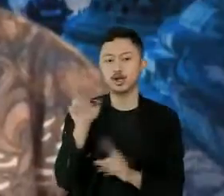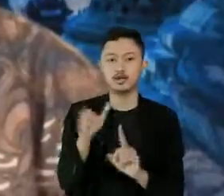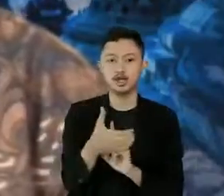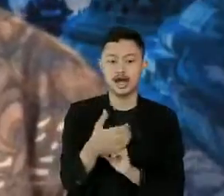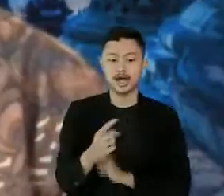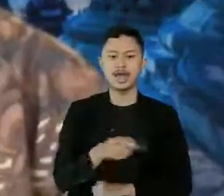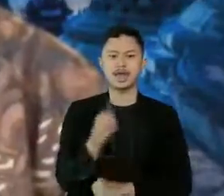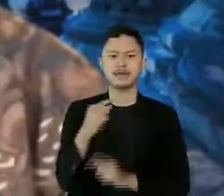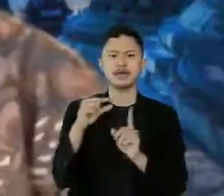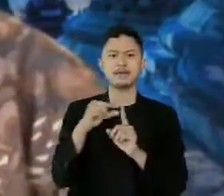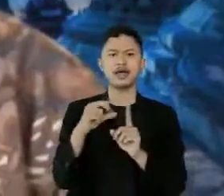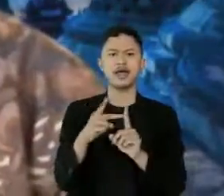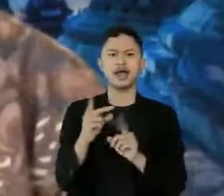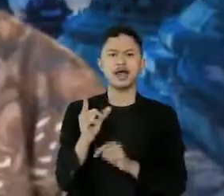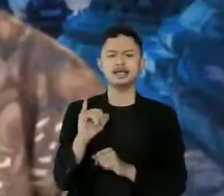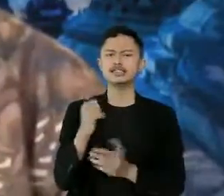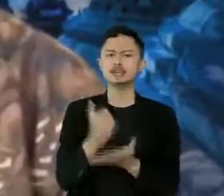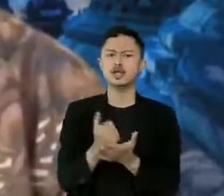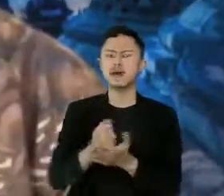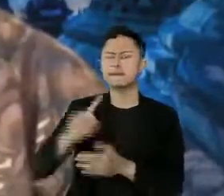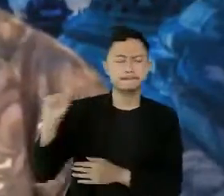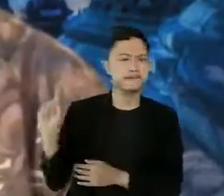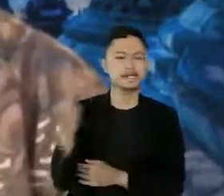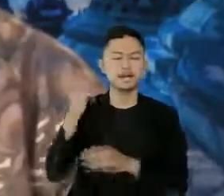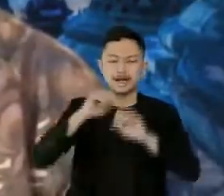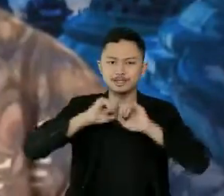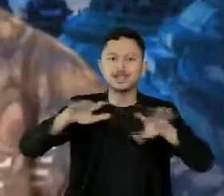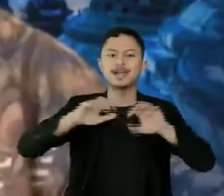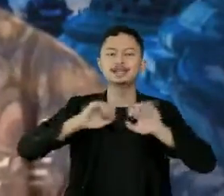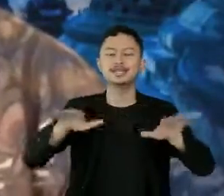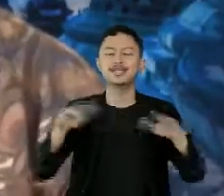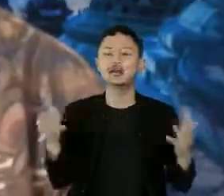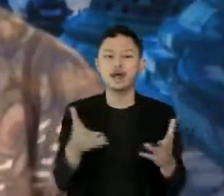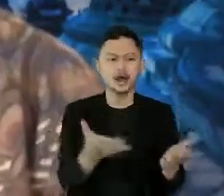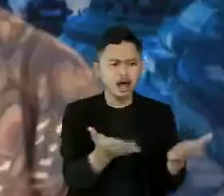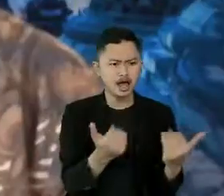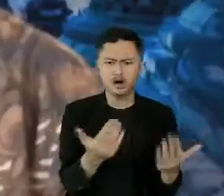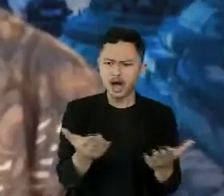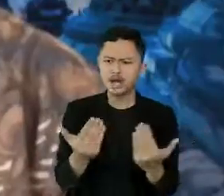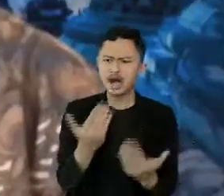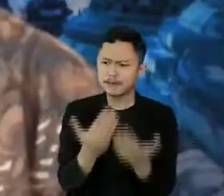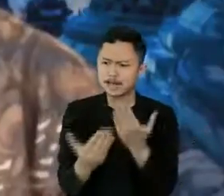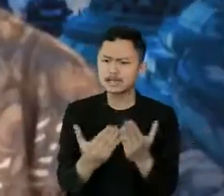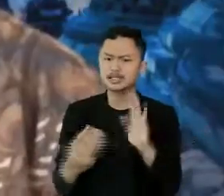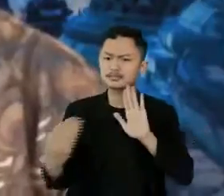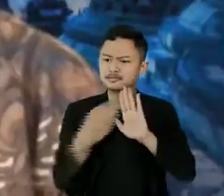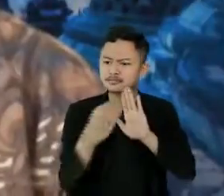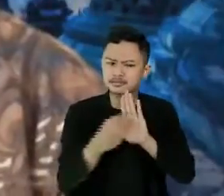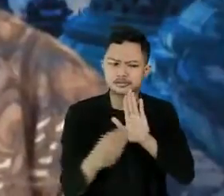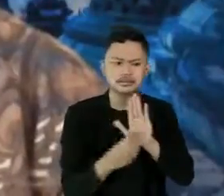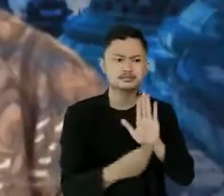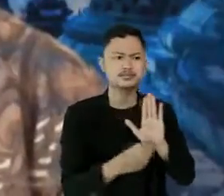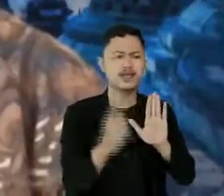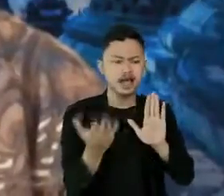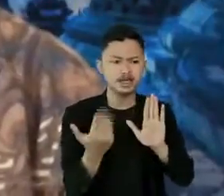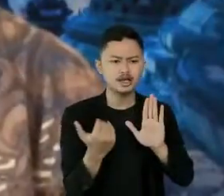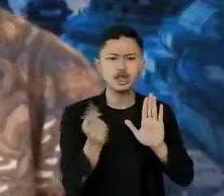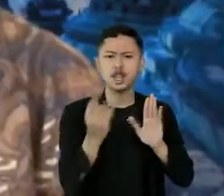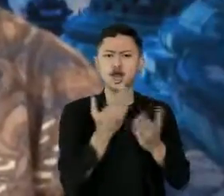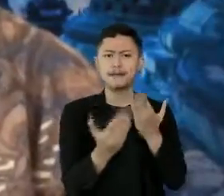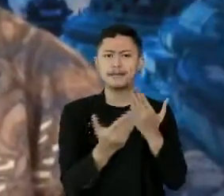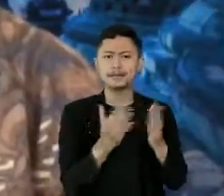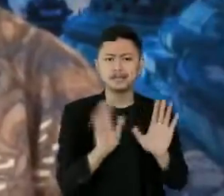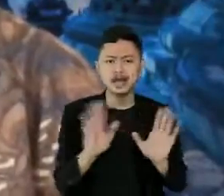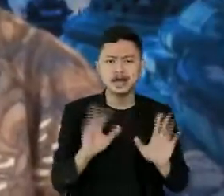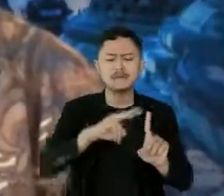PHRI termasuk yang paling awal untuk mensosialisasikan para pihak, ayo kita pakai Peduli Lindungi. Karena kalau tidak pakai aplikasi, bagaimana kita